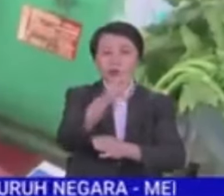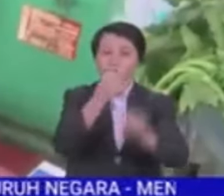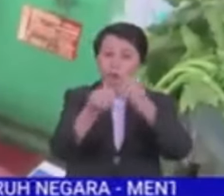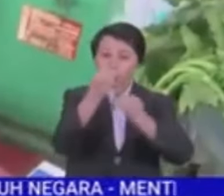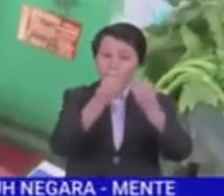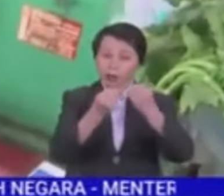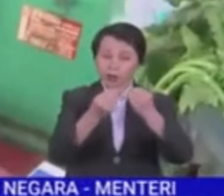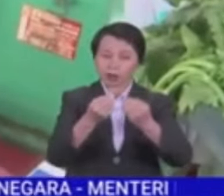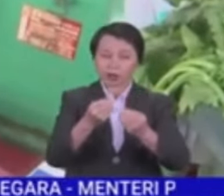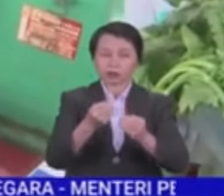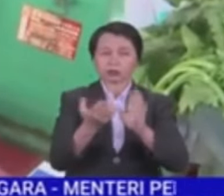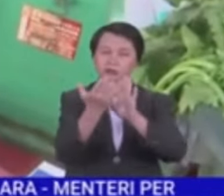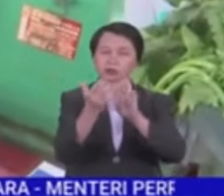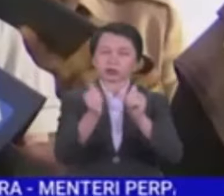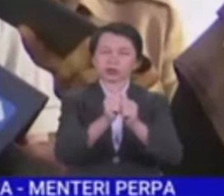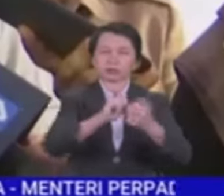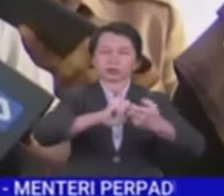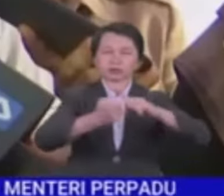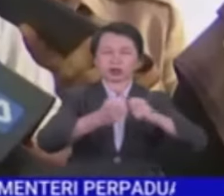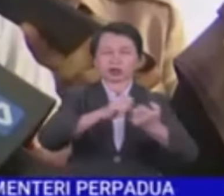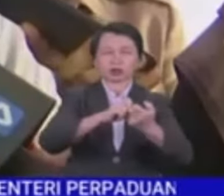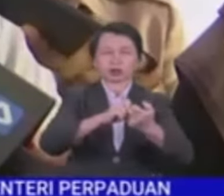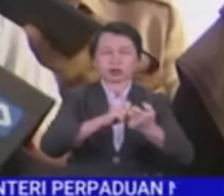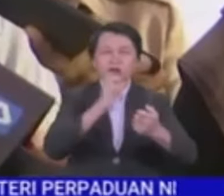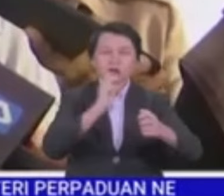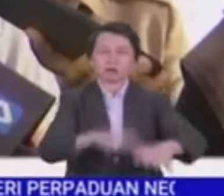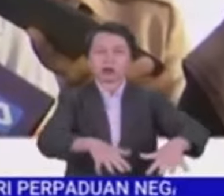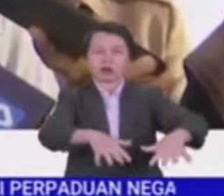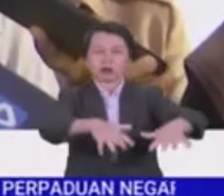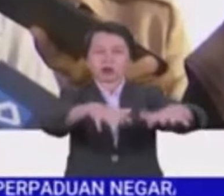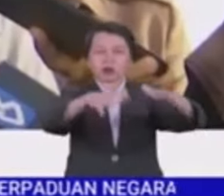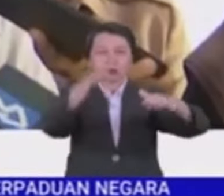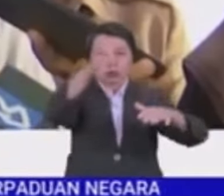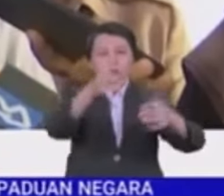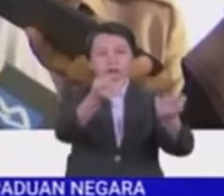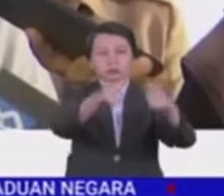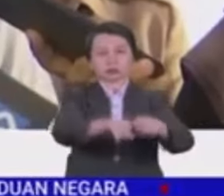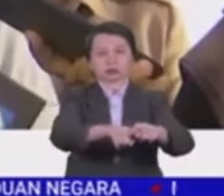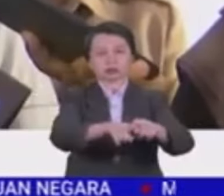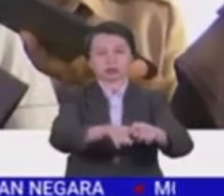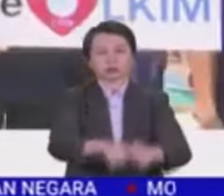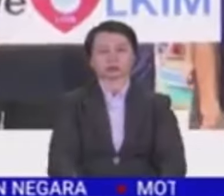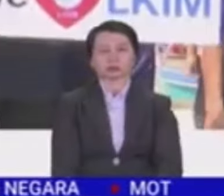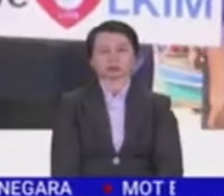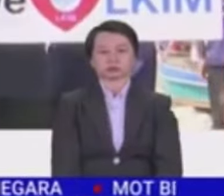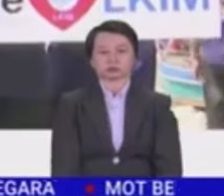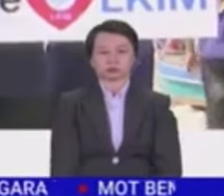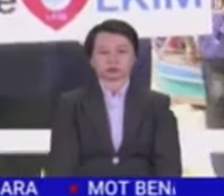berhadapan dengan bencana banjir yang akan melanda negara.